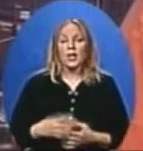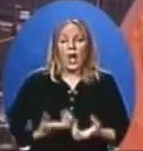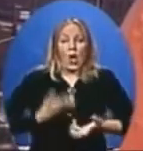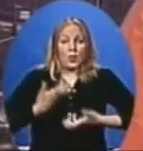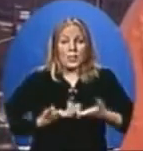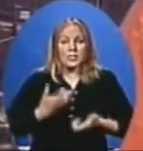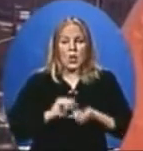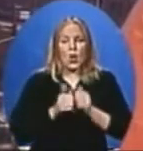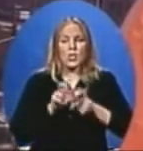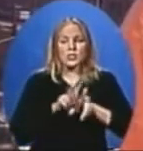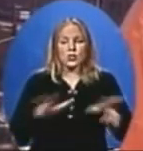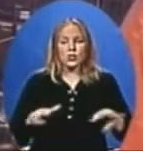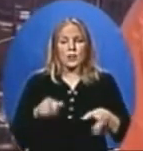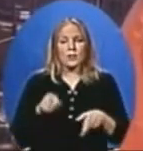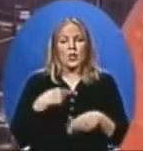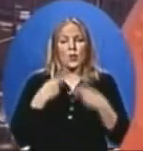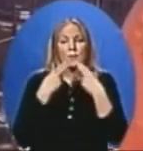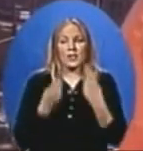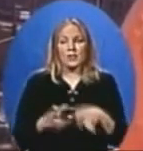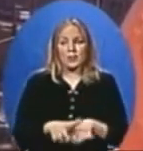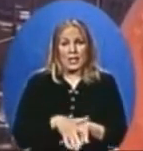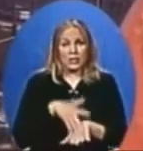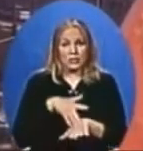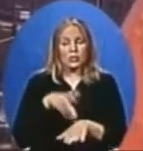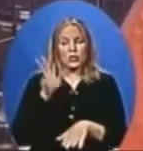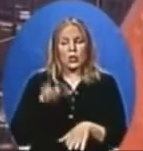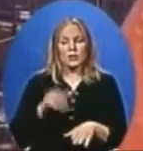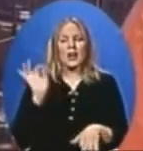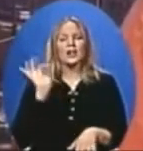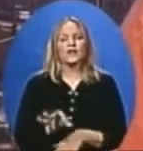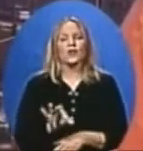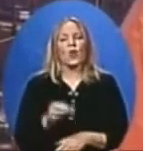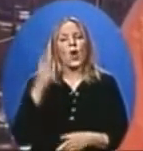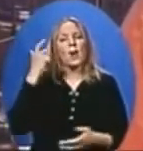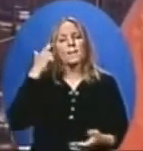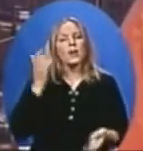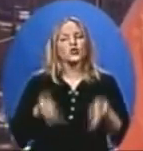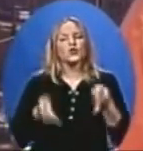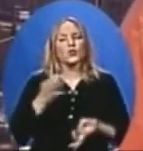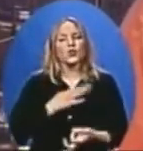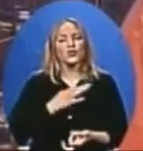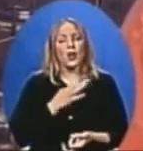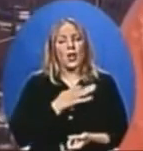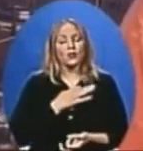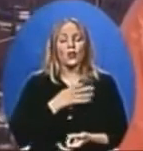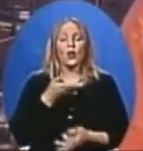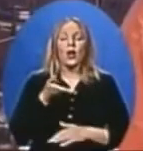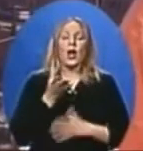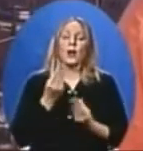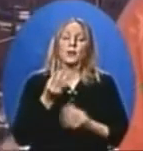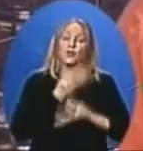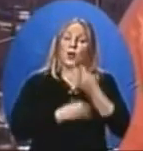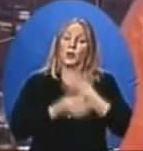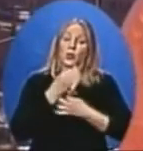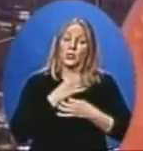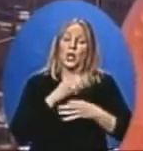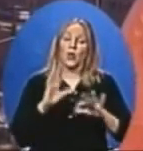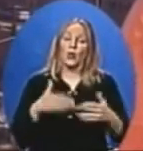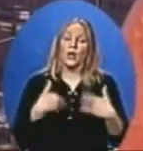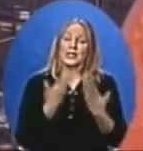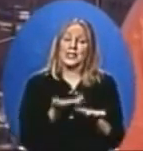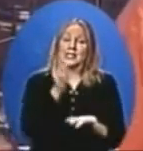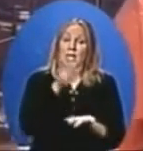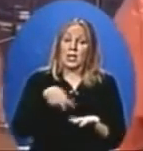שההורמון הזה או הסיטואציות שבהם אנחנו מגיבים רגשית יכולים גם לפגוע בשיפוט שלנו. אבל יש כאלה ששואלים אותי הרבה, אולי ניתן את